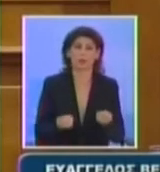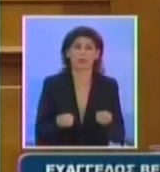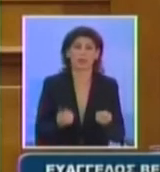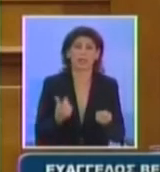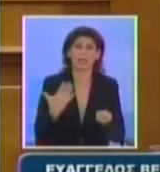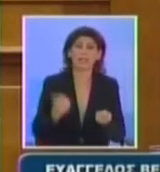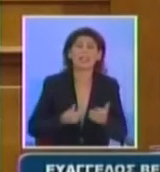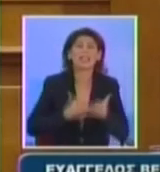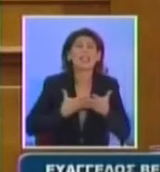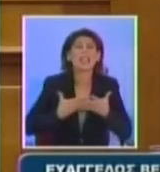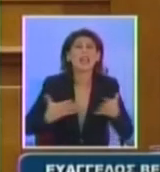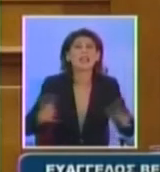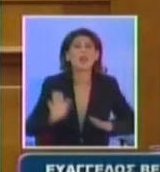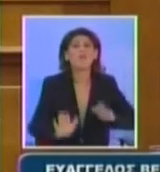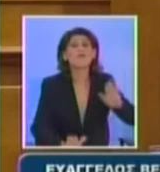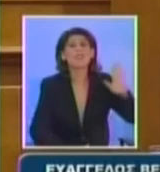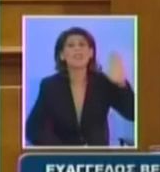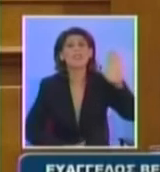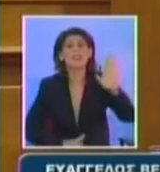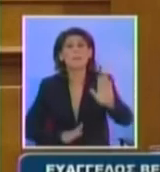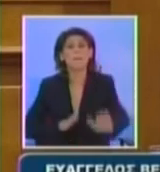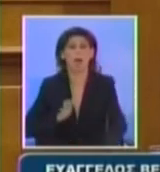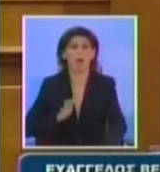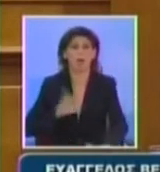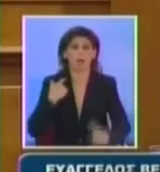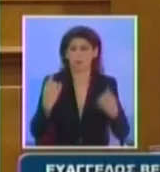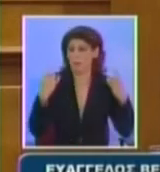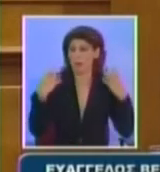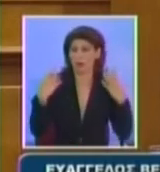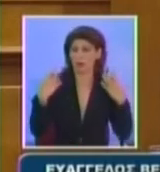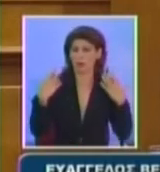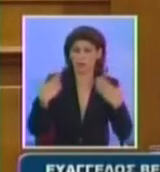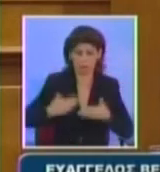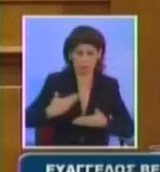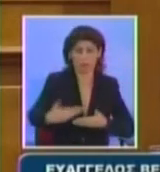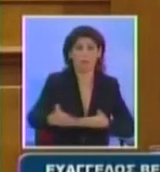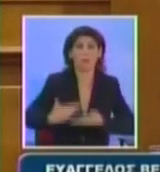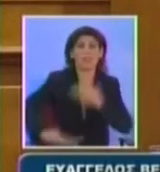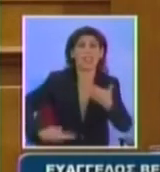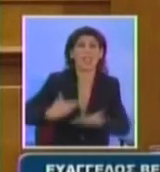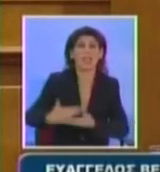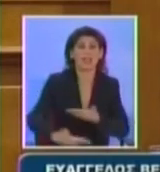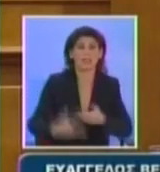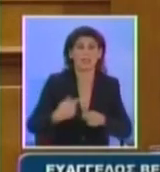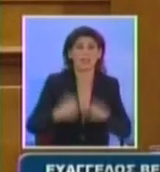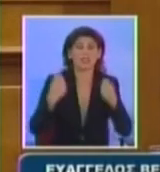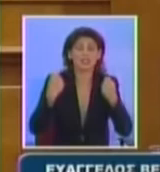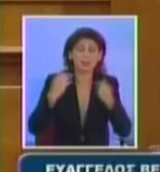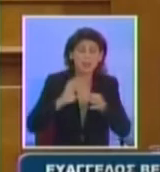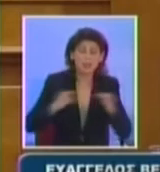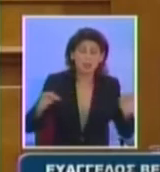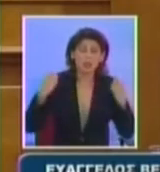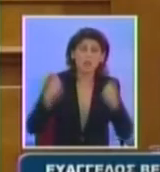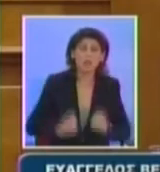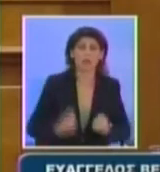ένα γιγαντιαίο βήμα που απάλλαξε τις επόμενες γενιές Ελλήνων από ένα ιστορικό βάρος στο